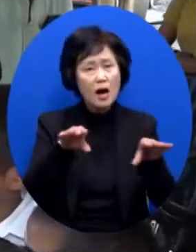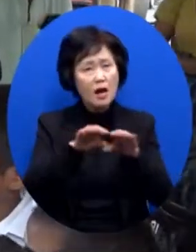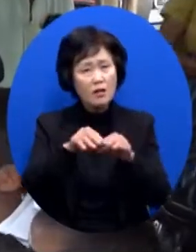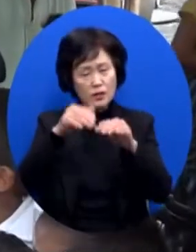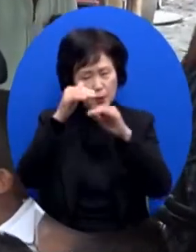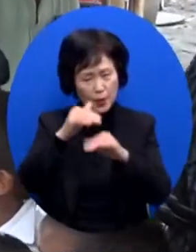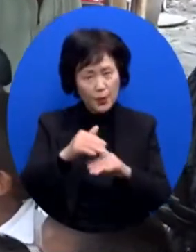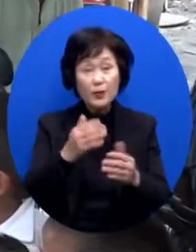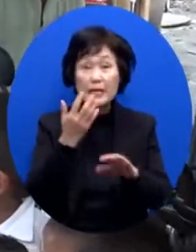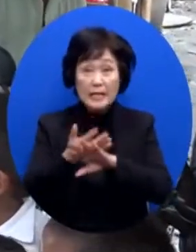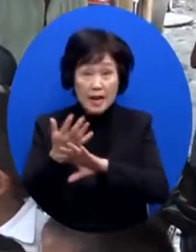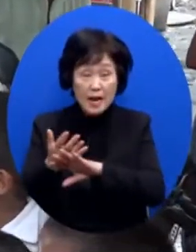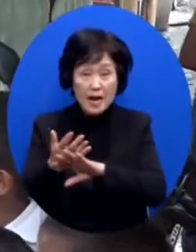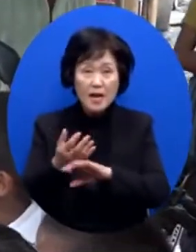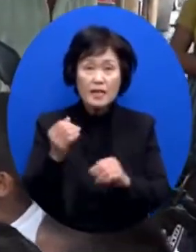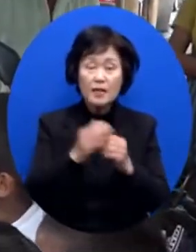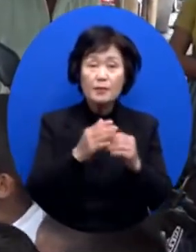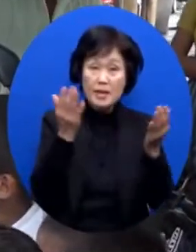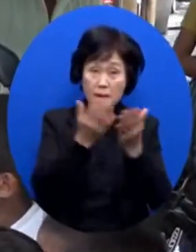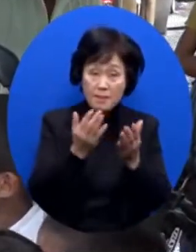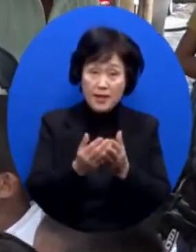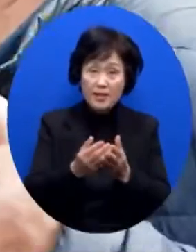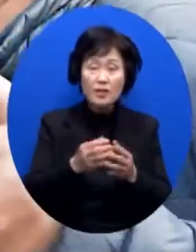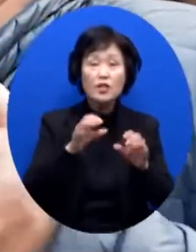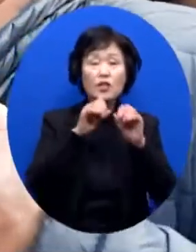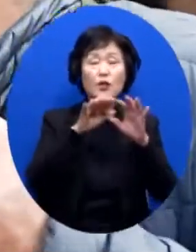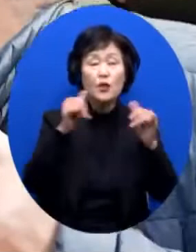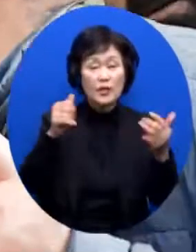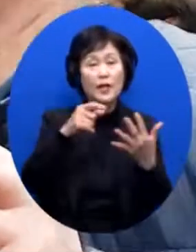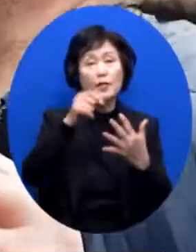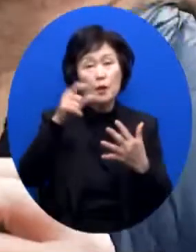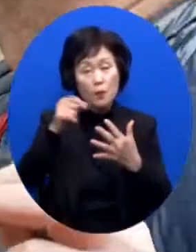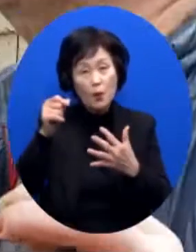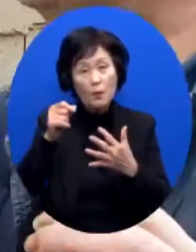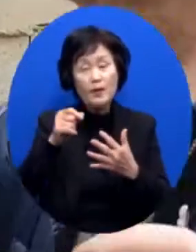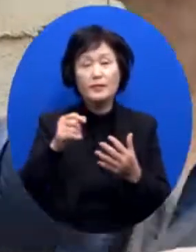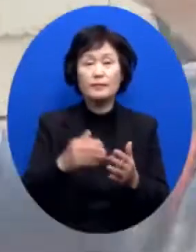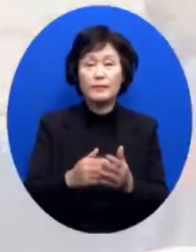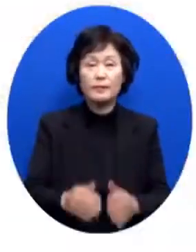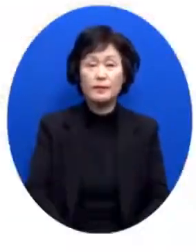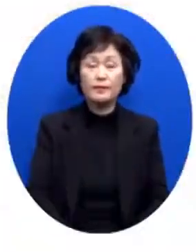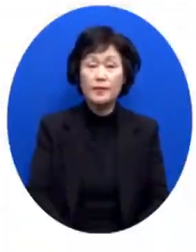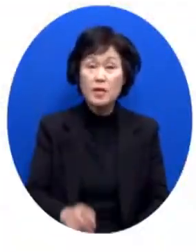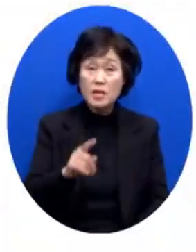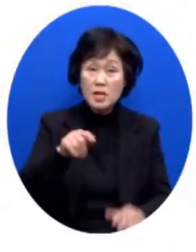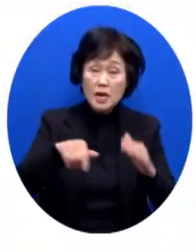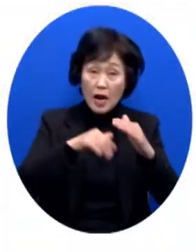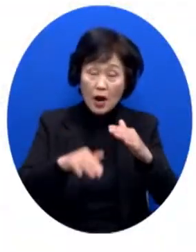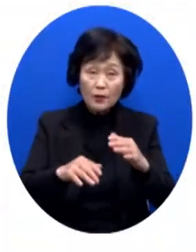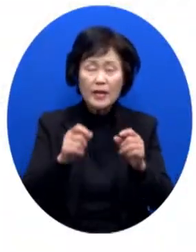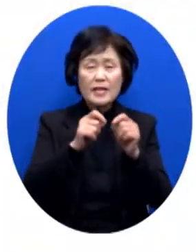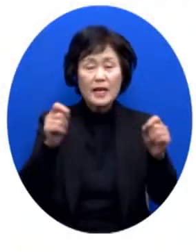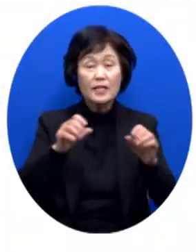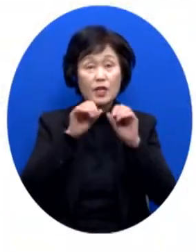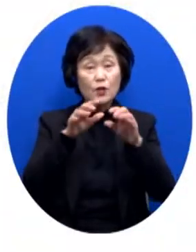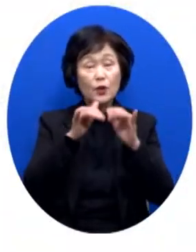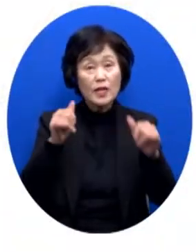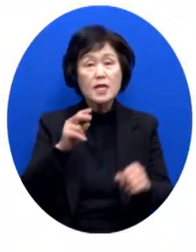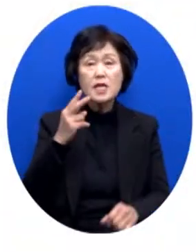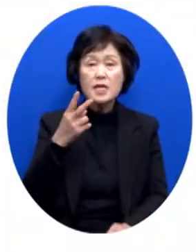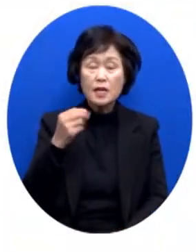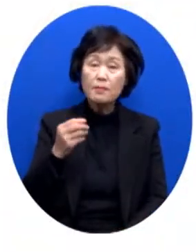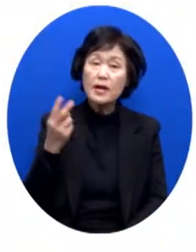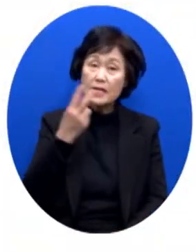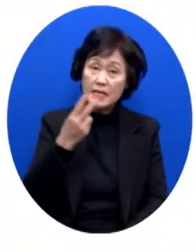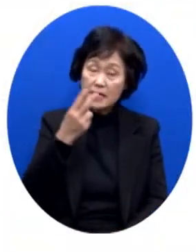7개 파송 단체 2만 3000여 선교사가 조사 대상 으로 선정됐습니다 이 중 장기 선교사는 22,200